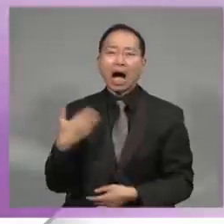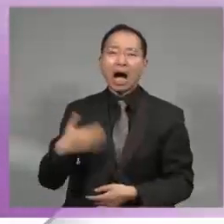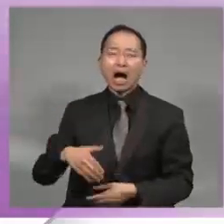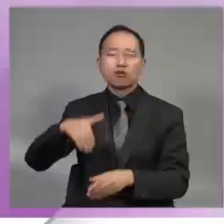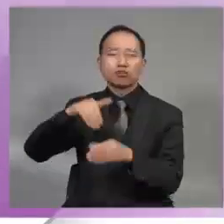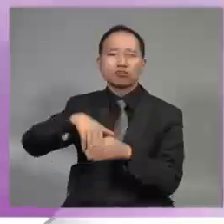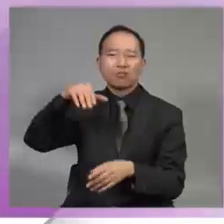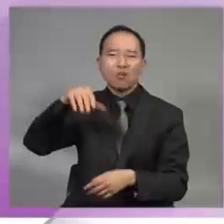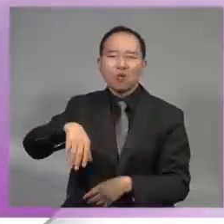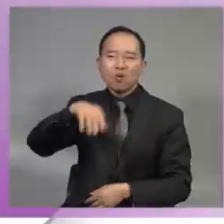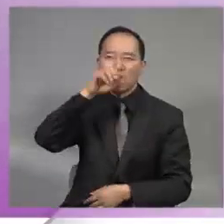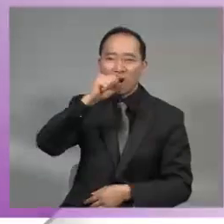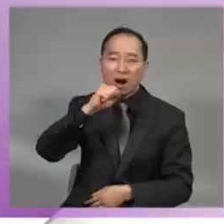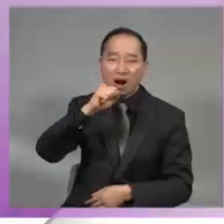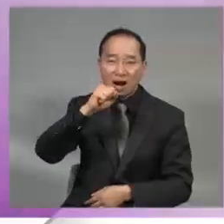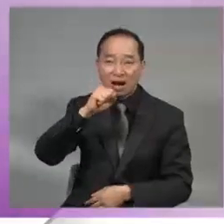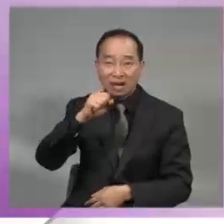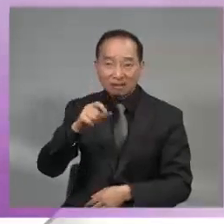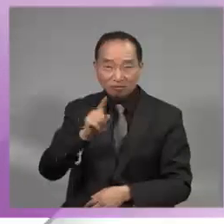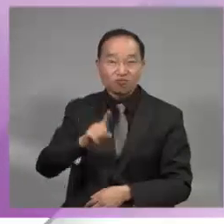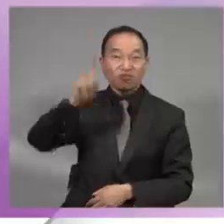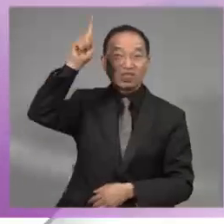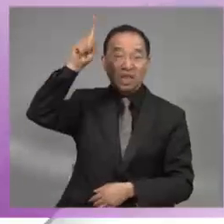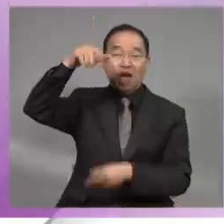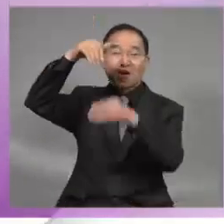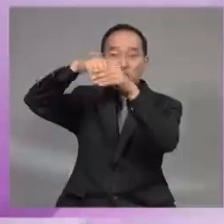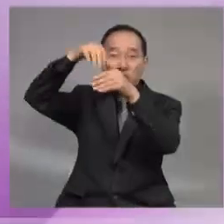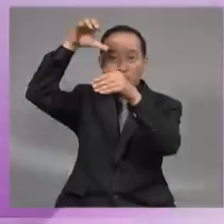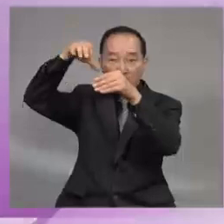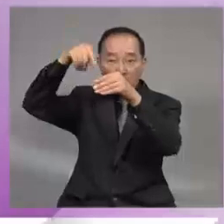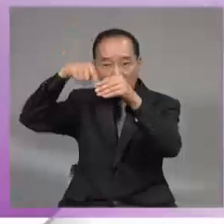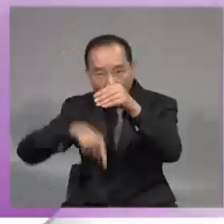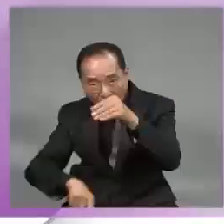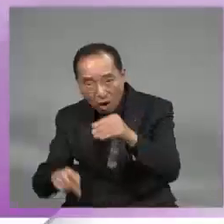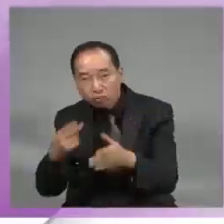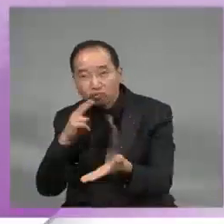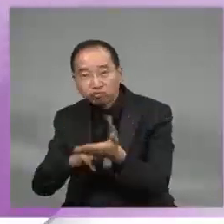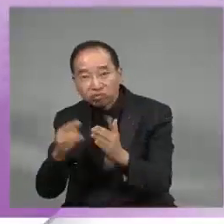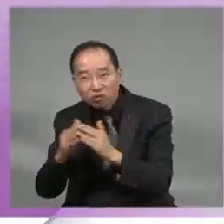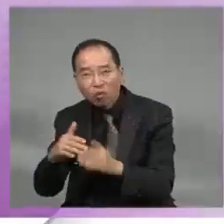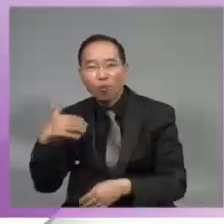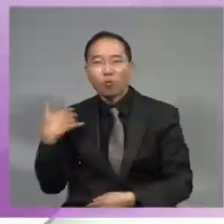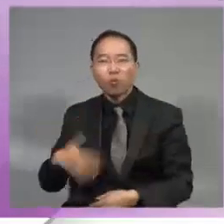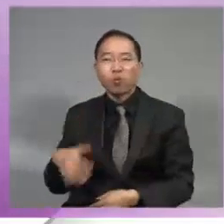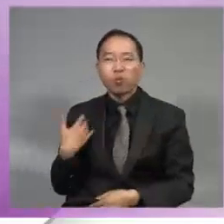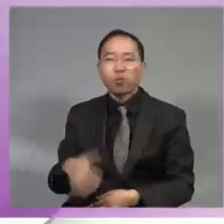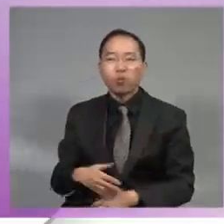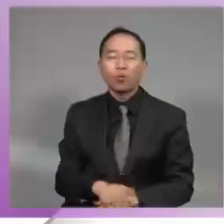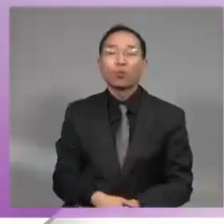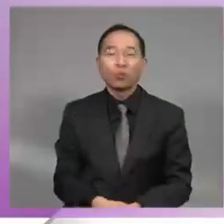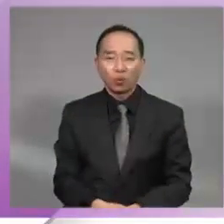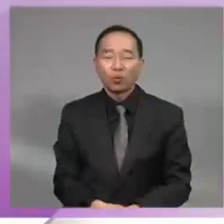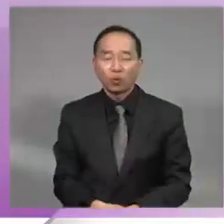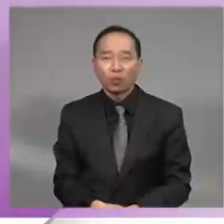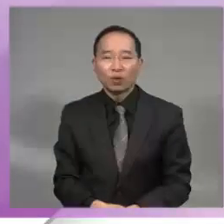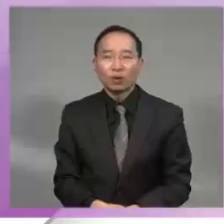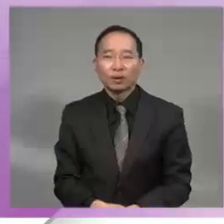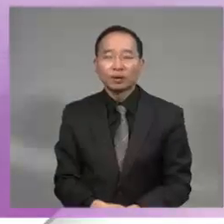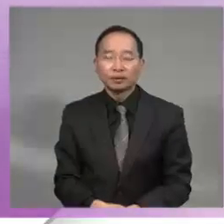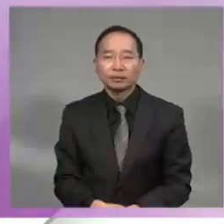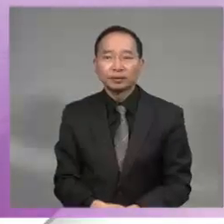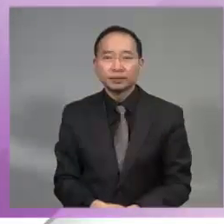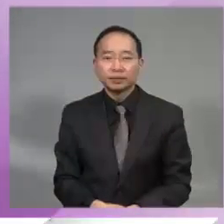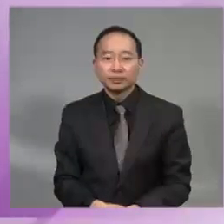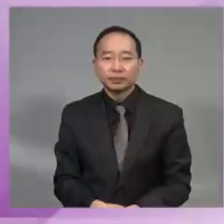네. 네. 위치를 아주 잘 잡으셨습니다. 엘리베이터 타고 내려오니까 바로 우체국이네요. 사전투표소와. 네. 그 관외